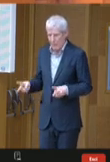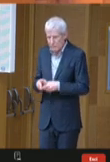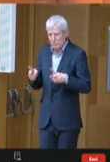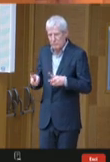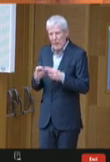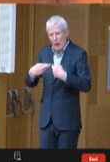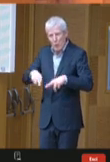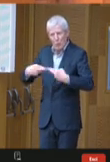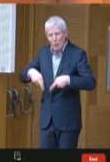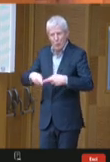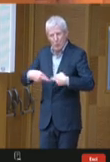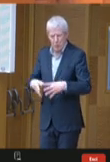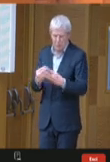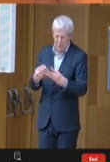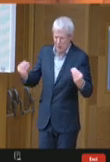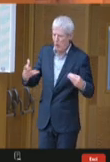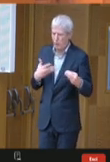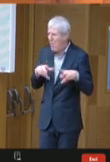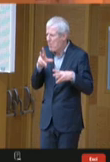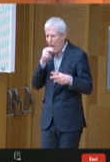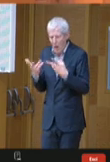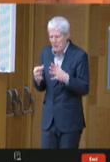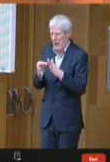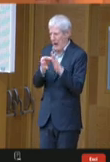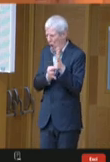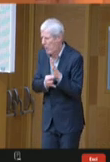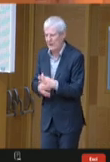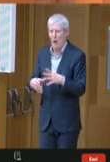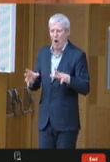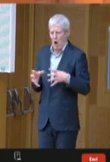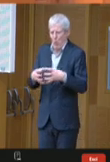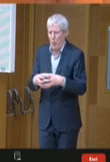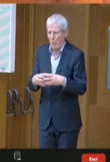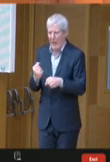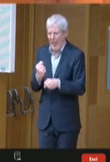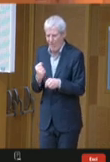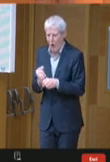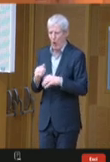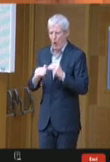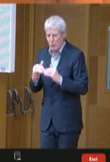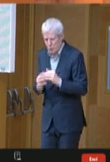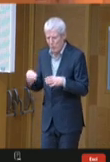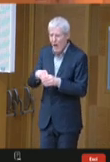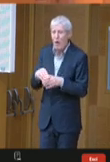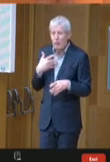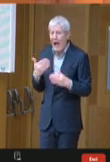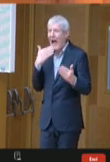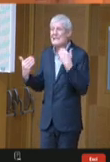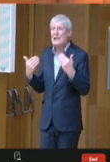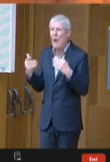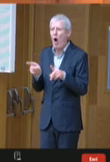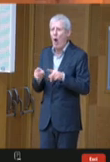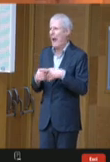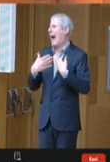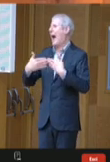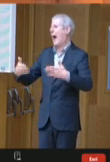stiamo discutendo di regolamento, di costituzione di gruppi di lavoro. Quindi un'assemblea a cielo aperto, un